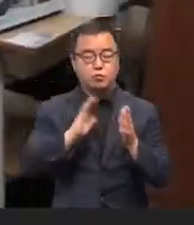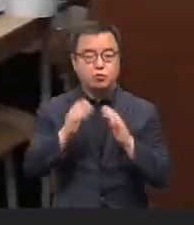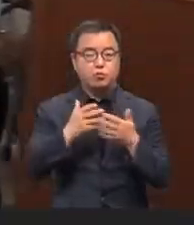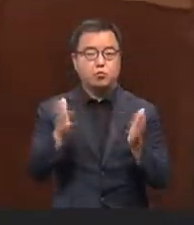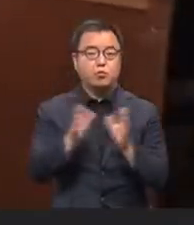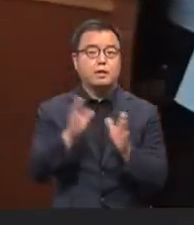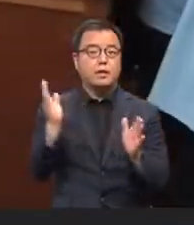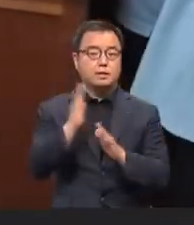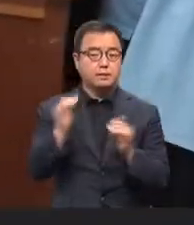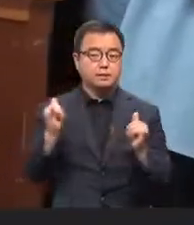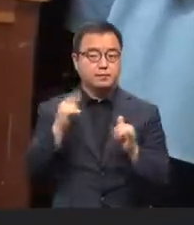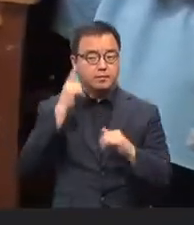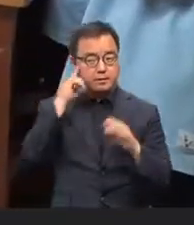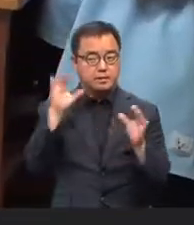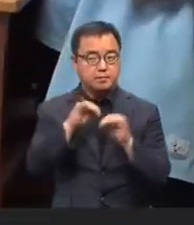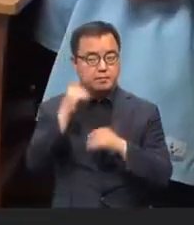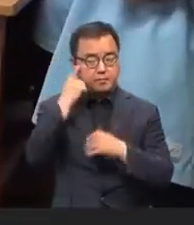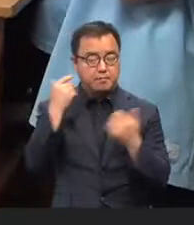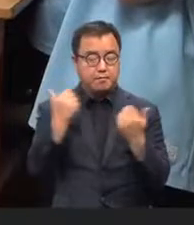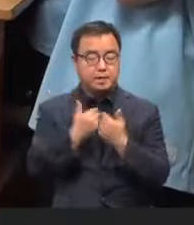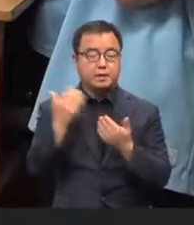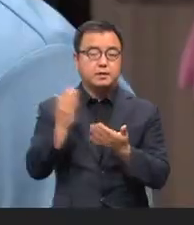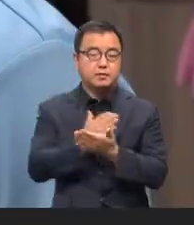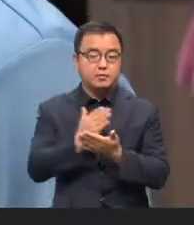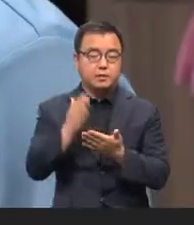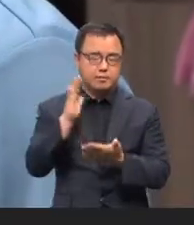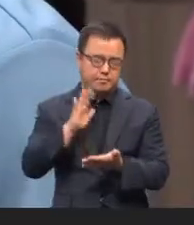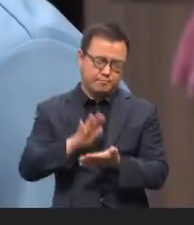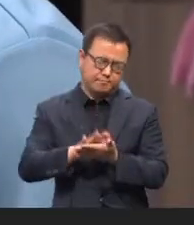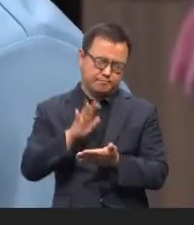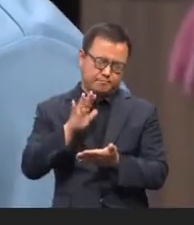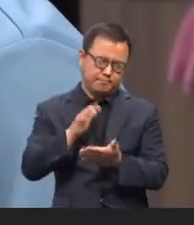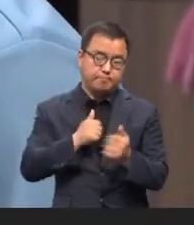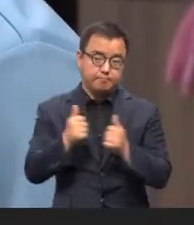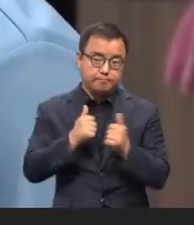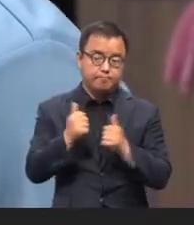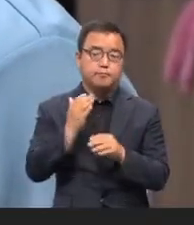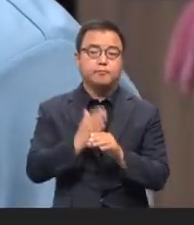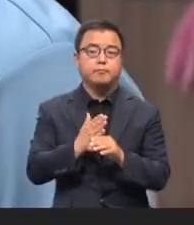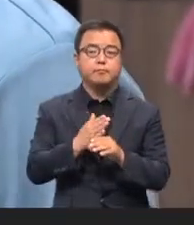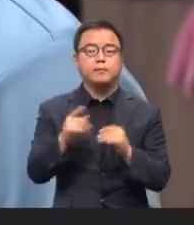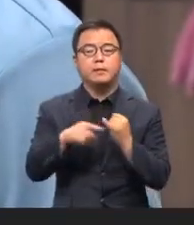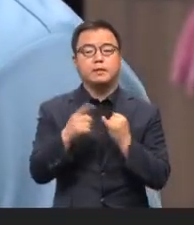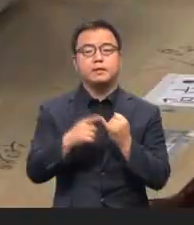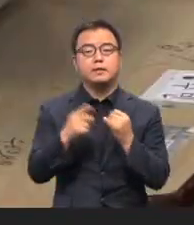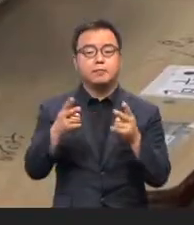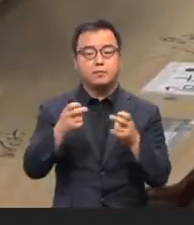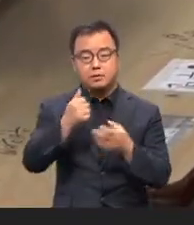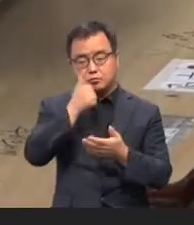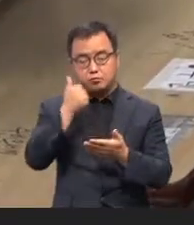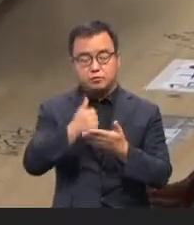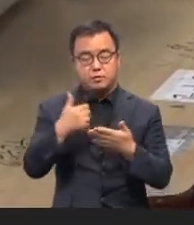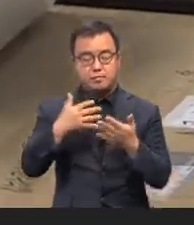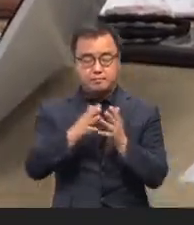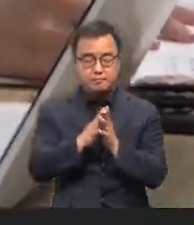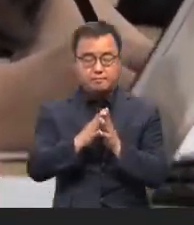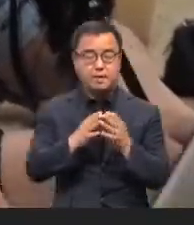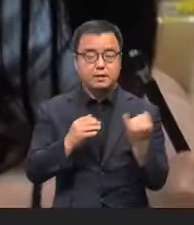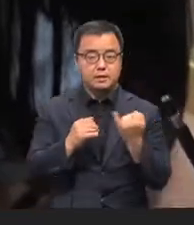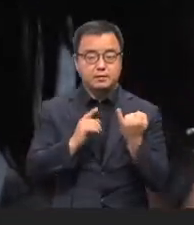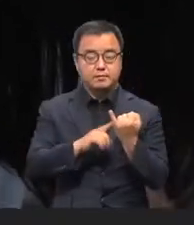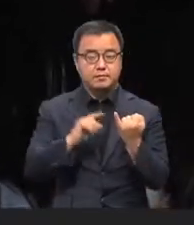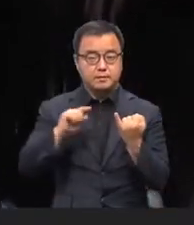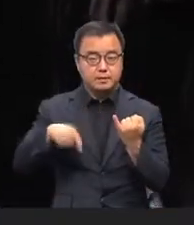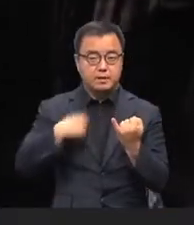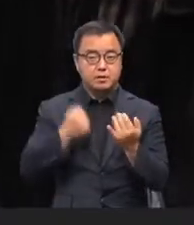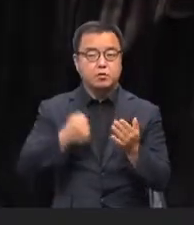학생들이 찬성과 반대로 나뉘어 열띤 토론을 벌입니다. 낙태죄를 폐지해 여성의 자기결정권을 보장해야 한다는